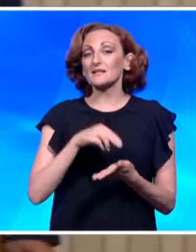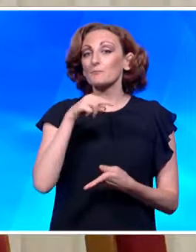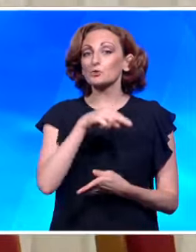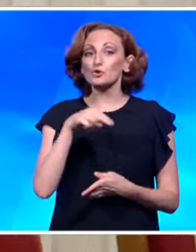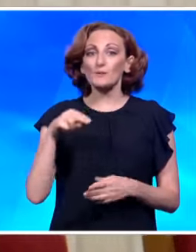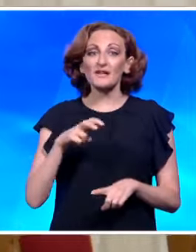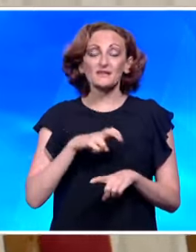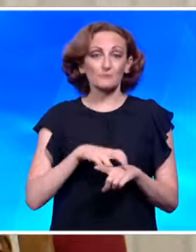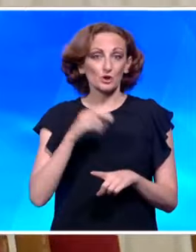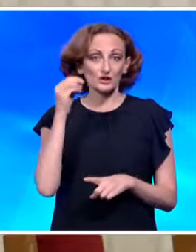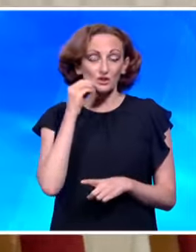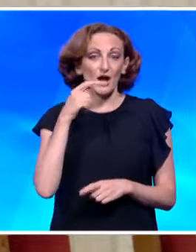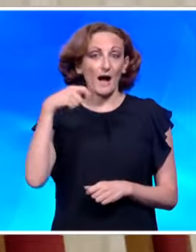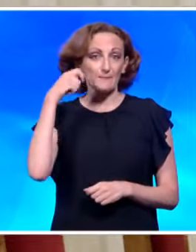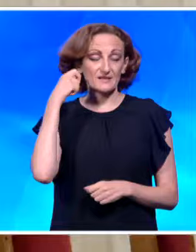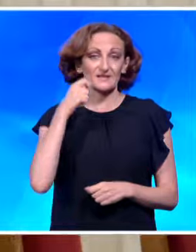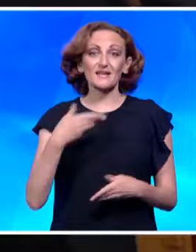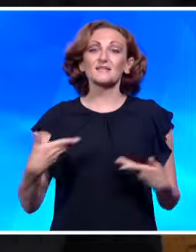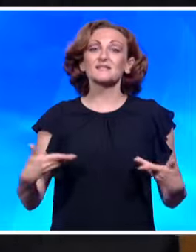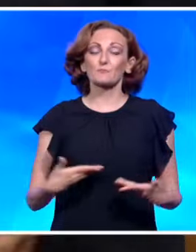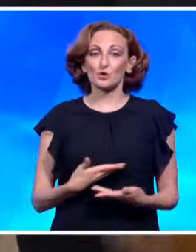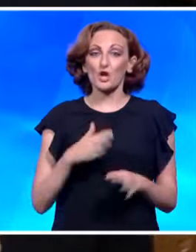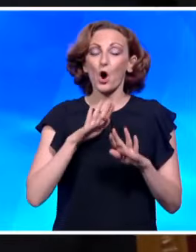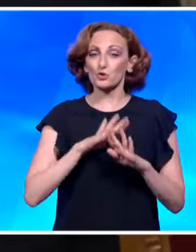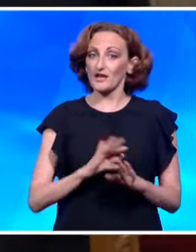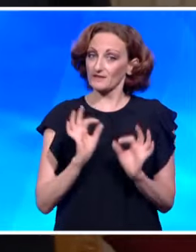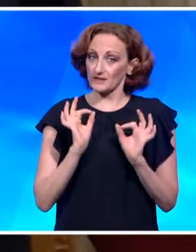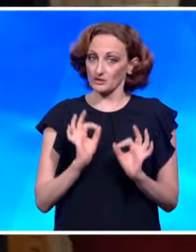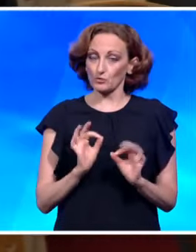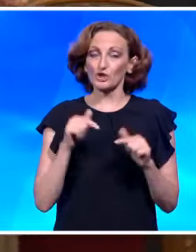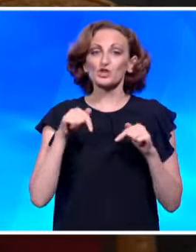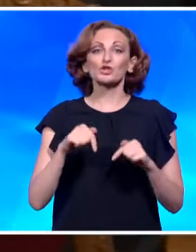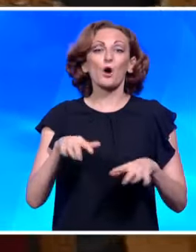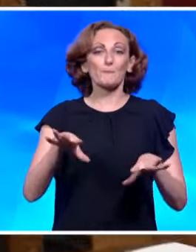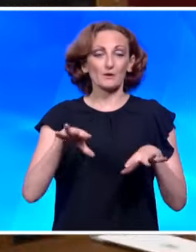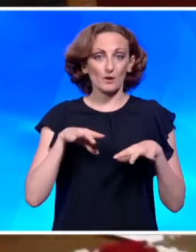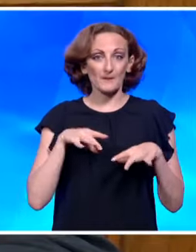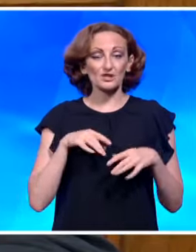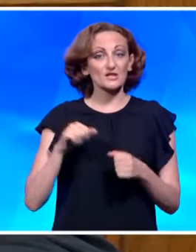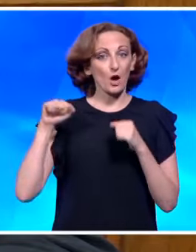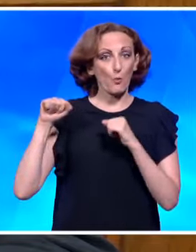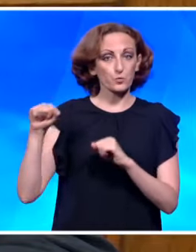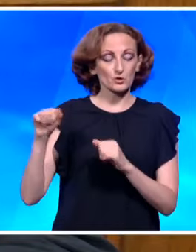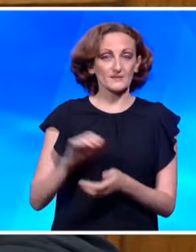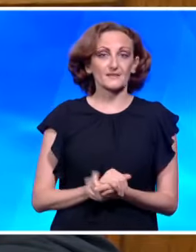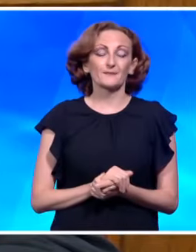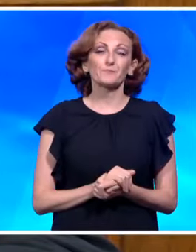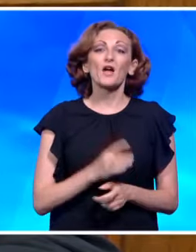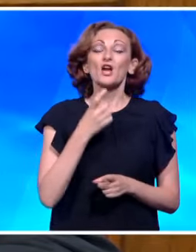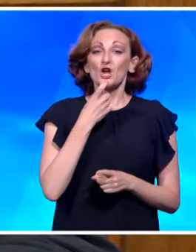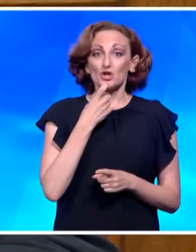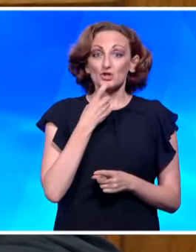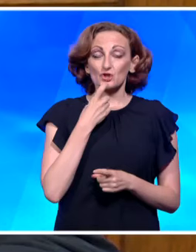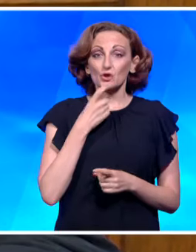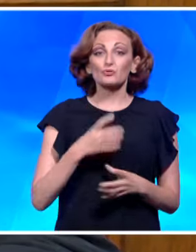Демократична България, а президентът се поинтересува, остават ли категорични, че в този парламент ще бъдат опозиция? Защото се множат